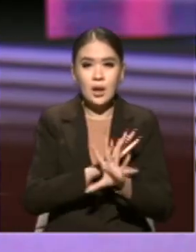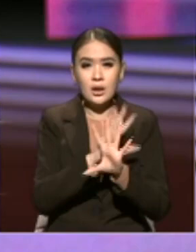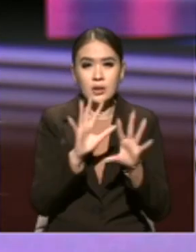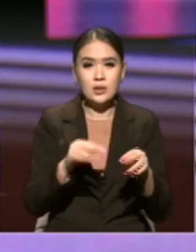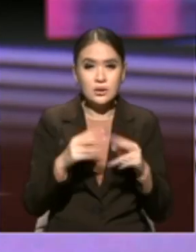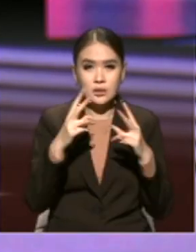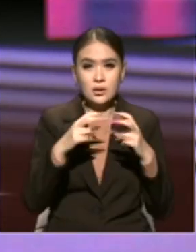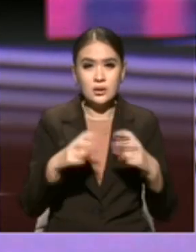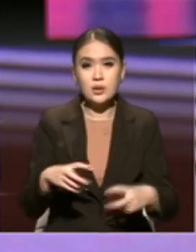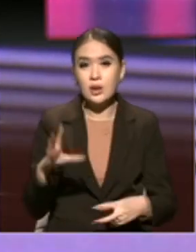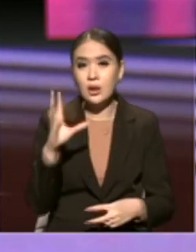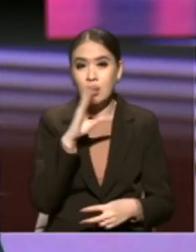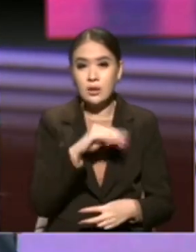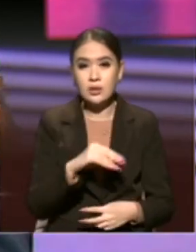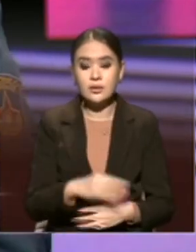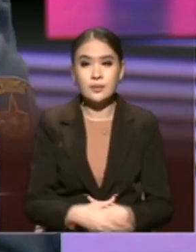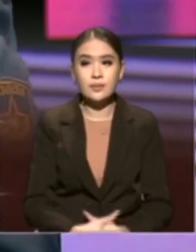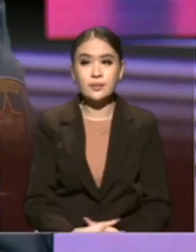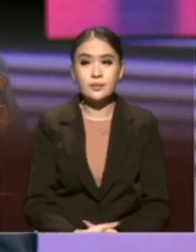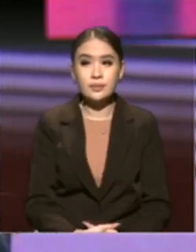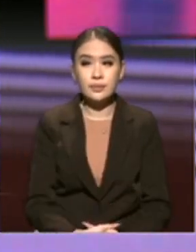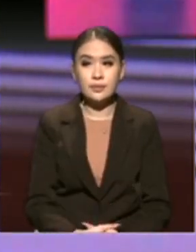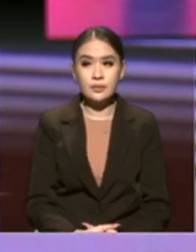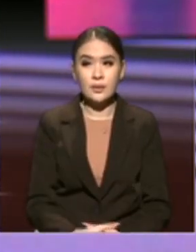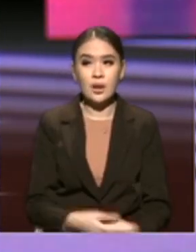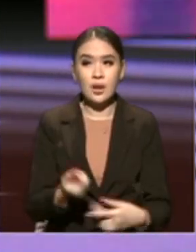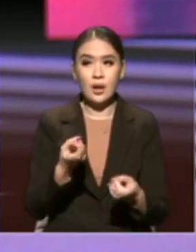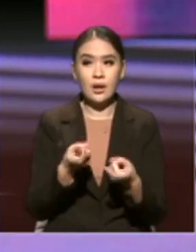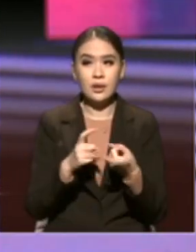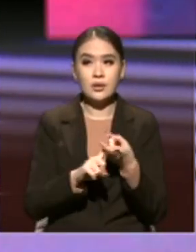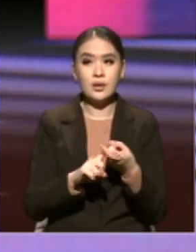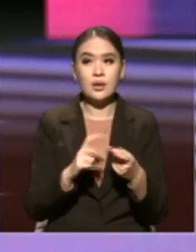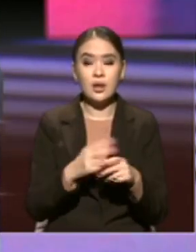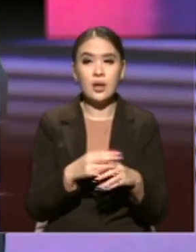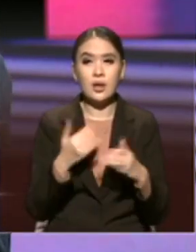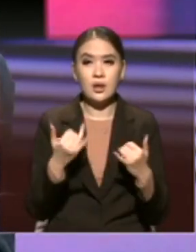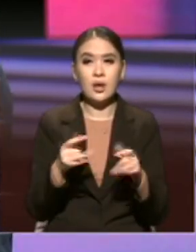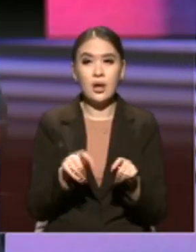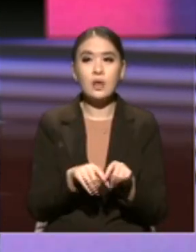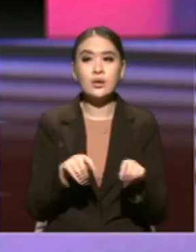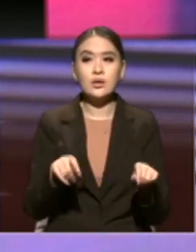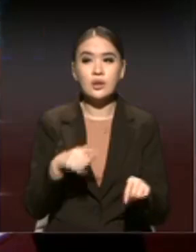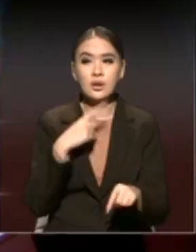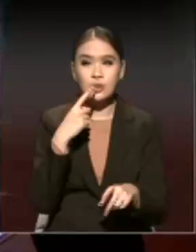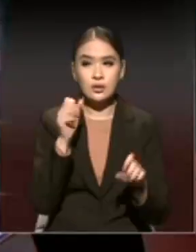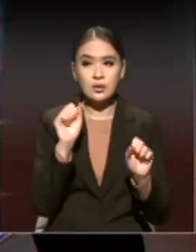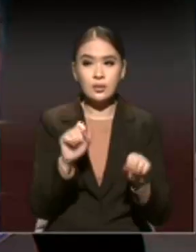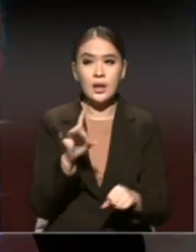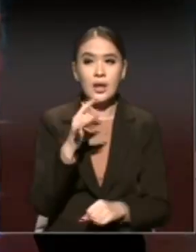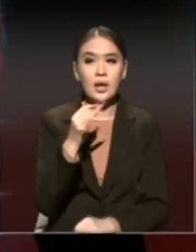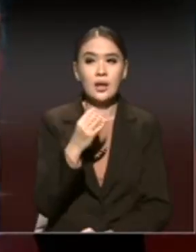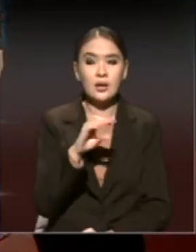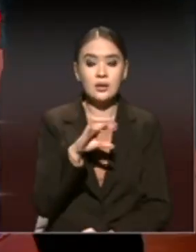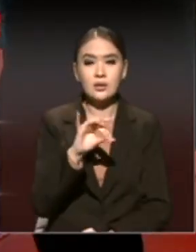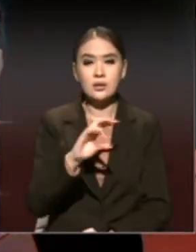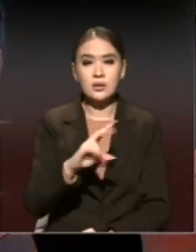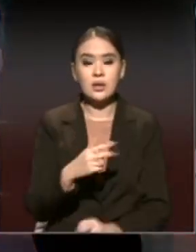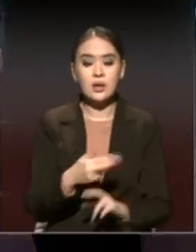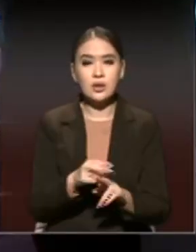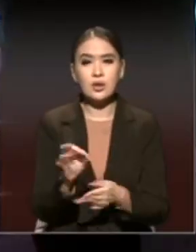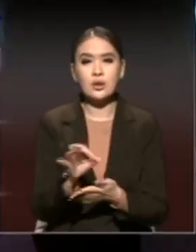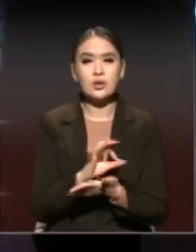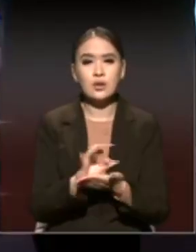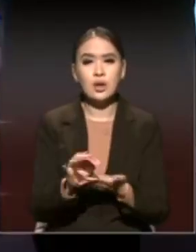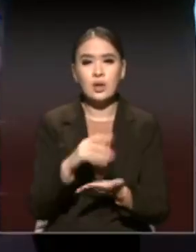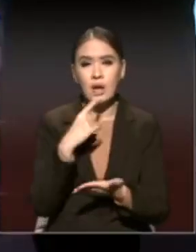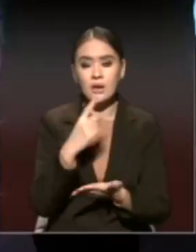тексере алады. Иә, айта беріңіз. Сол арқылы біз қазір ашық деп отырмыз. Және де біз жаңа рейтинг деп отырмыз. Бірақ үздіктерін жаңа